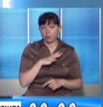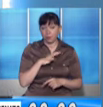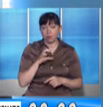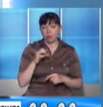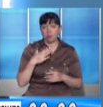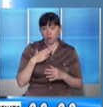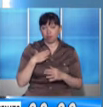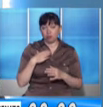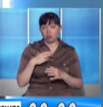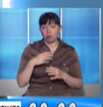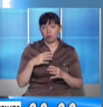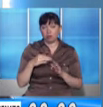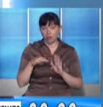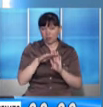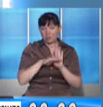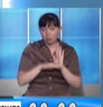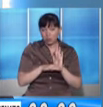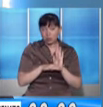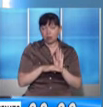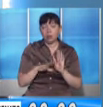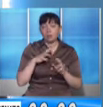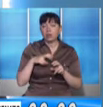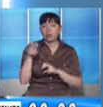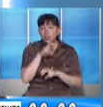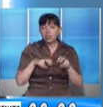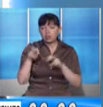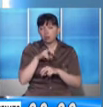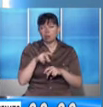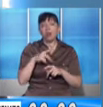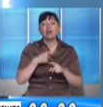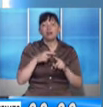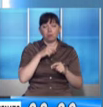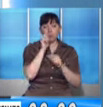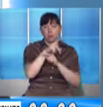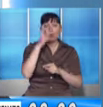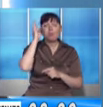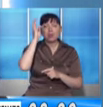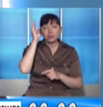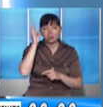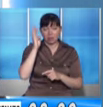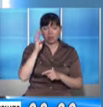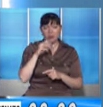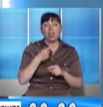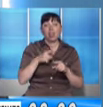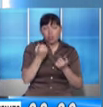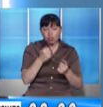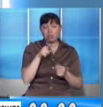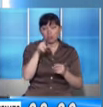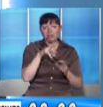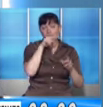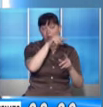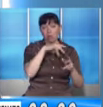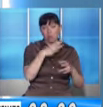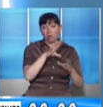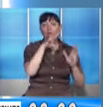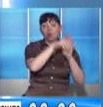în dosarele noastre pentru secțiile de votare au fost cooptate în mare parte de către ambasadele noastre și se află deja ca și funcționari electorali în aceste secții de